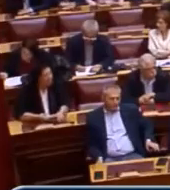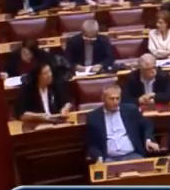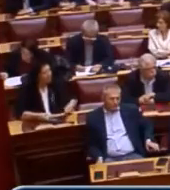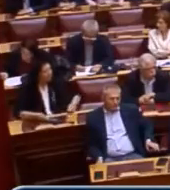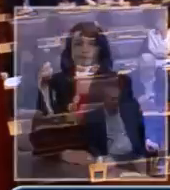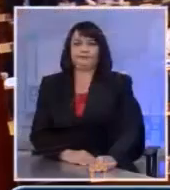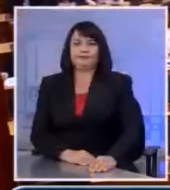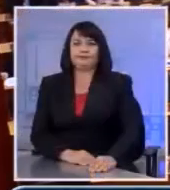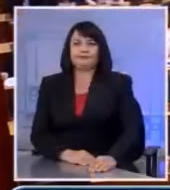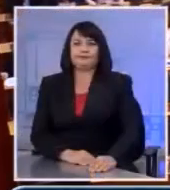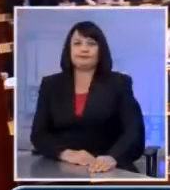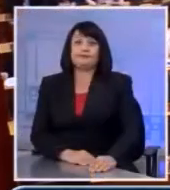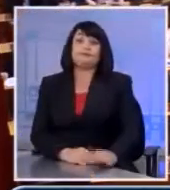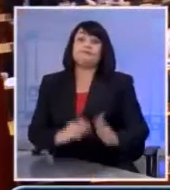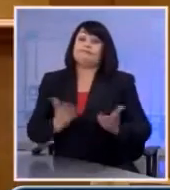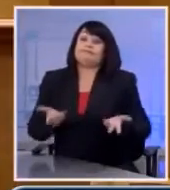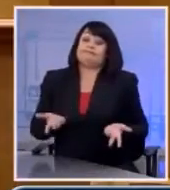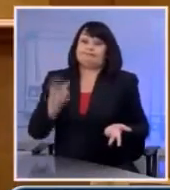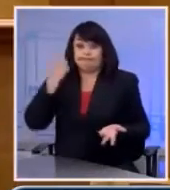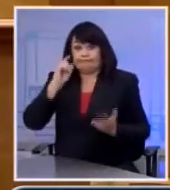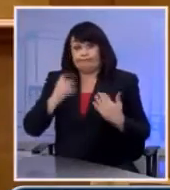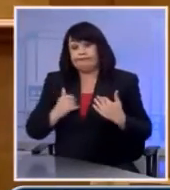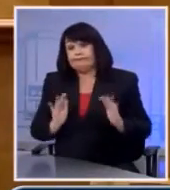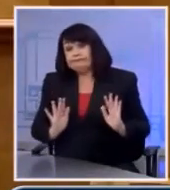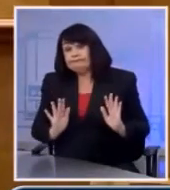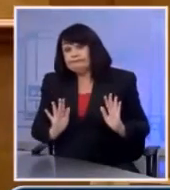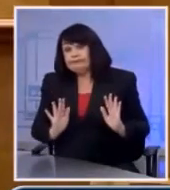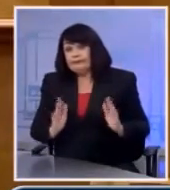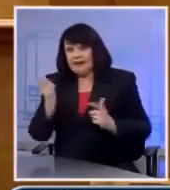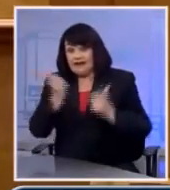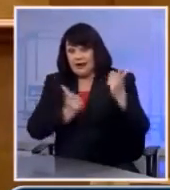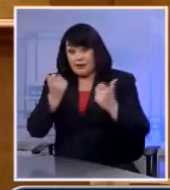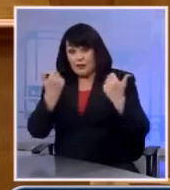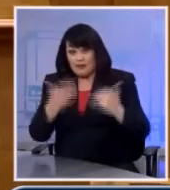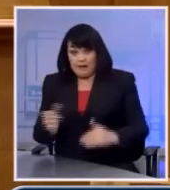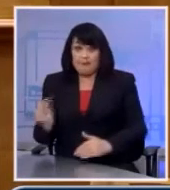Αλλά δεν ξέρω, δανεικά και αγύριστα,